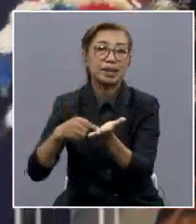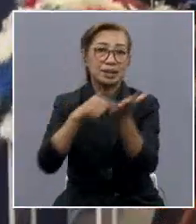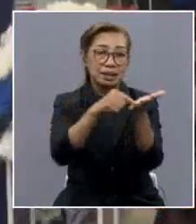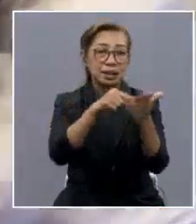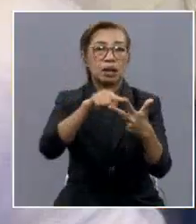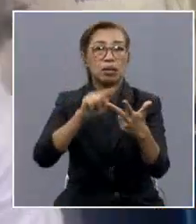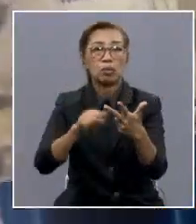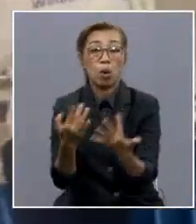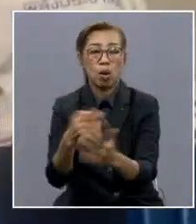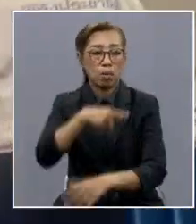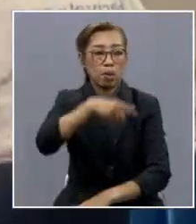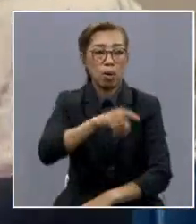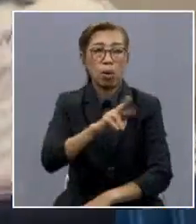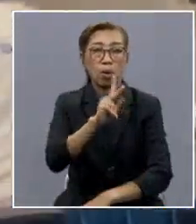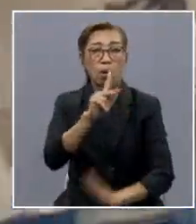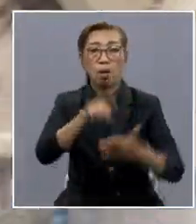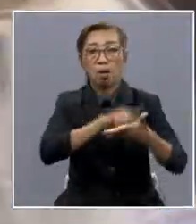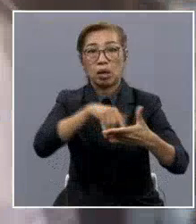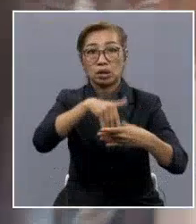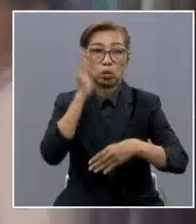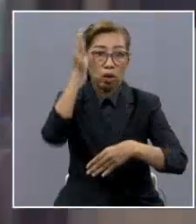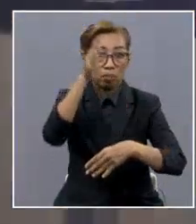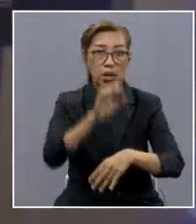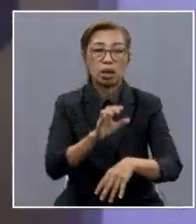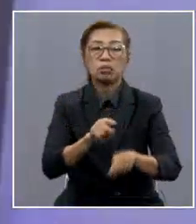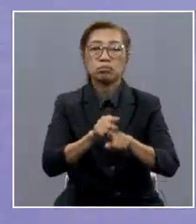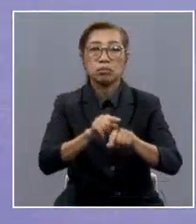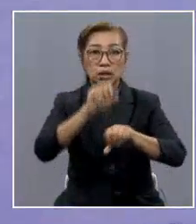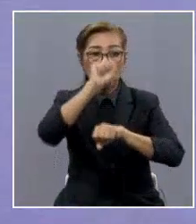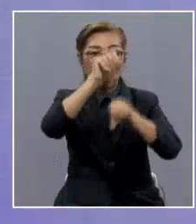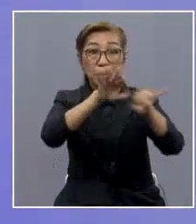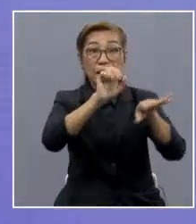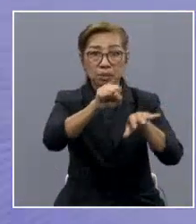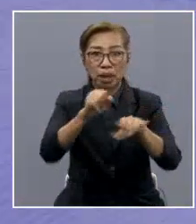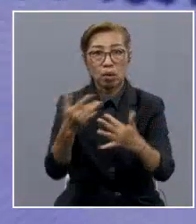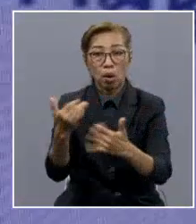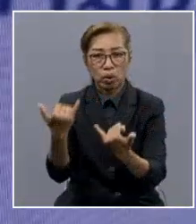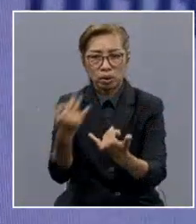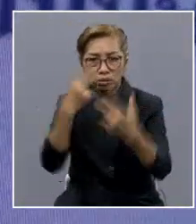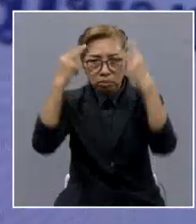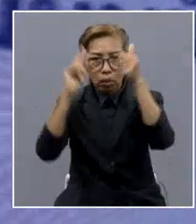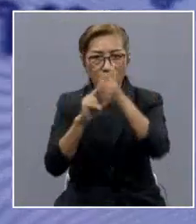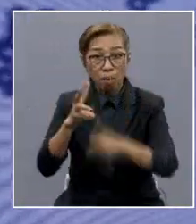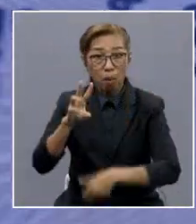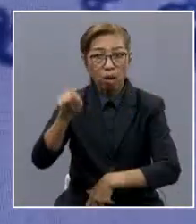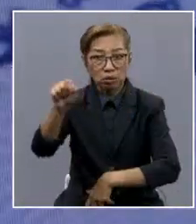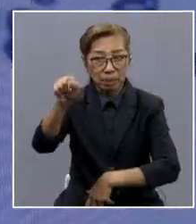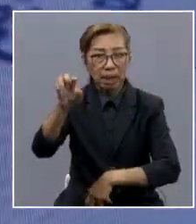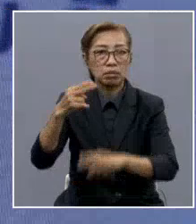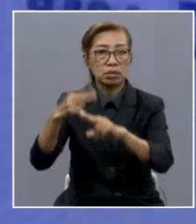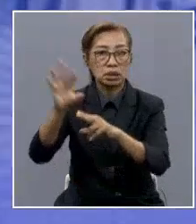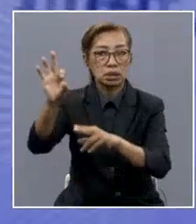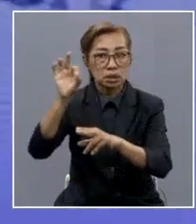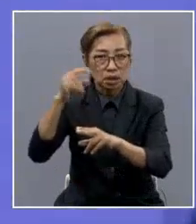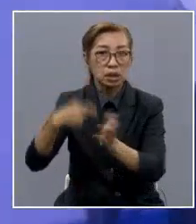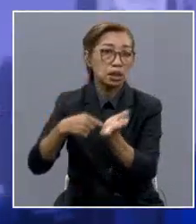แล้วก็จับตาครับว่าจะมีการเสนอชื่อพลเอกประวิตรเป็นแคนดิเดตนายกของพรรคเลยหรือไม่นะครับอันนี้ก็คือเป็นเรื่องหลักๆที่เขาพูดคุ